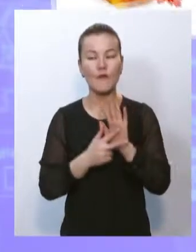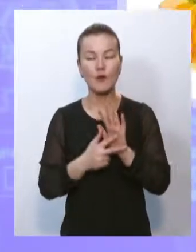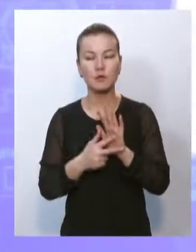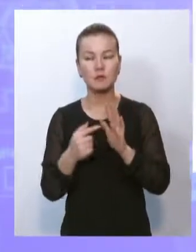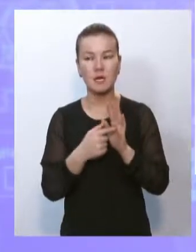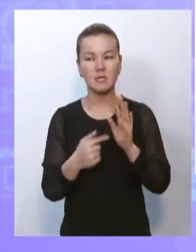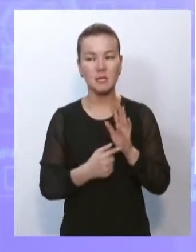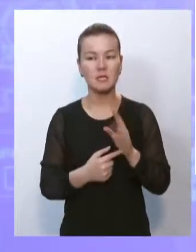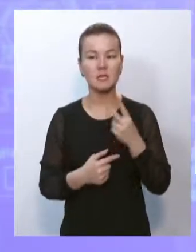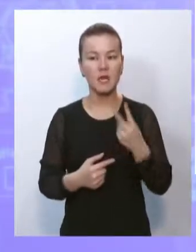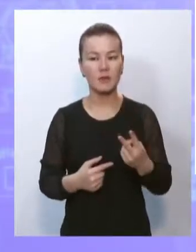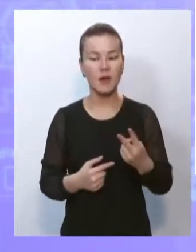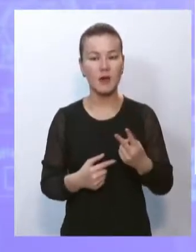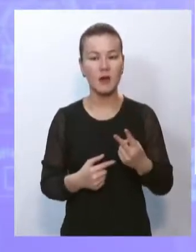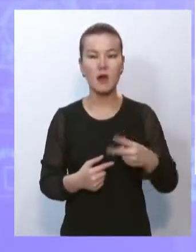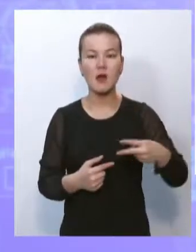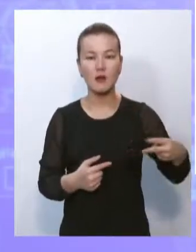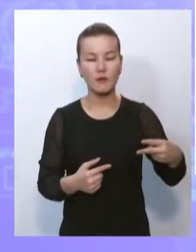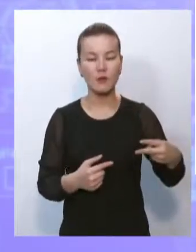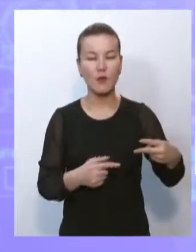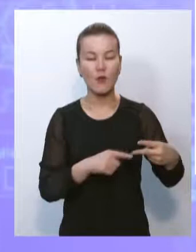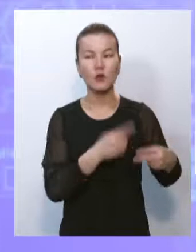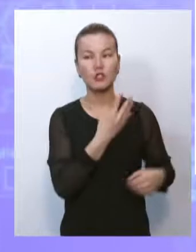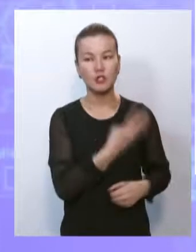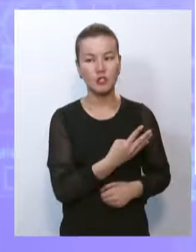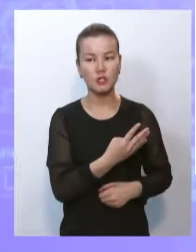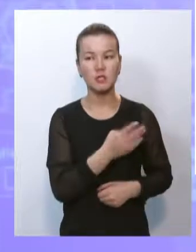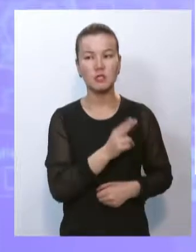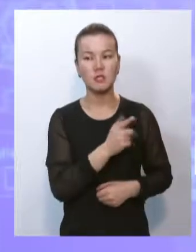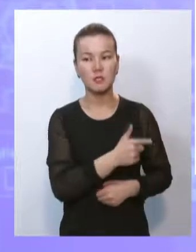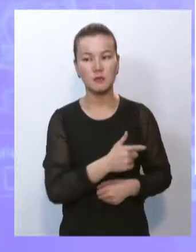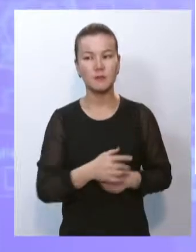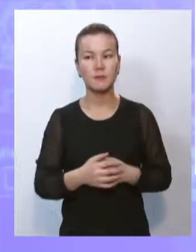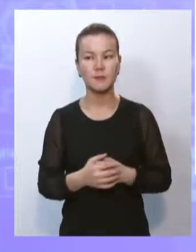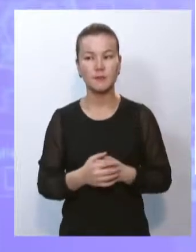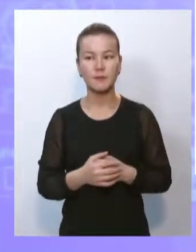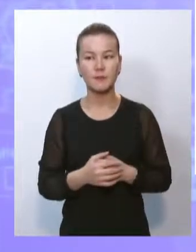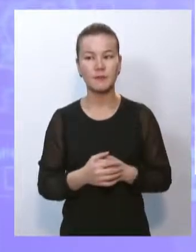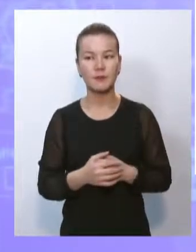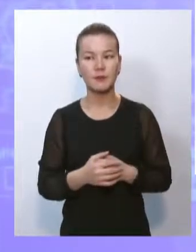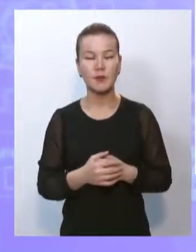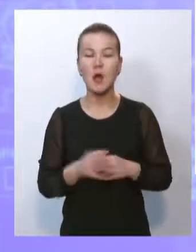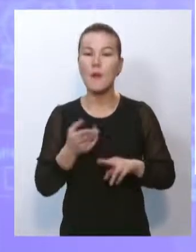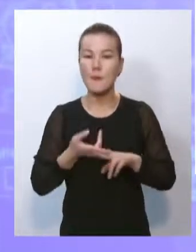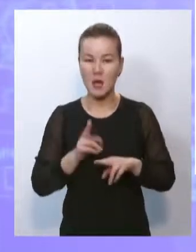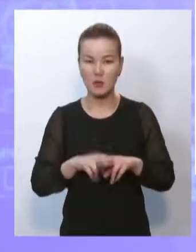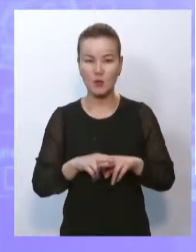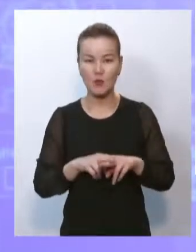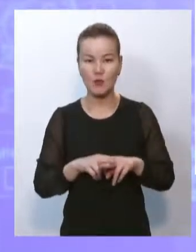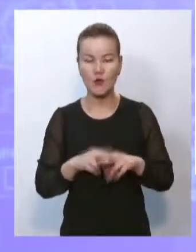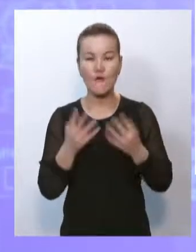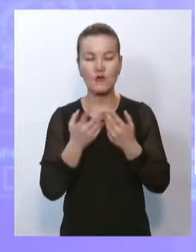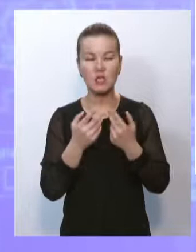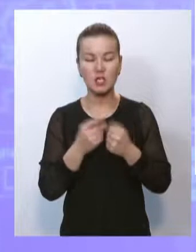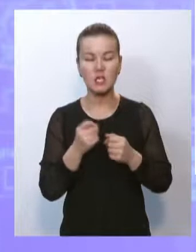разделить на 2 равно 4 килограмма поэтому в